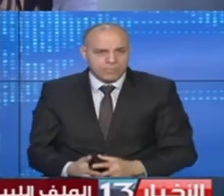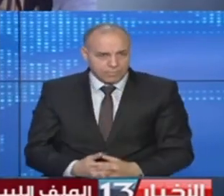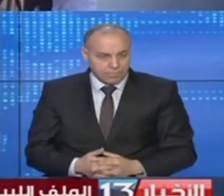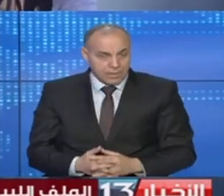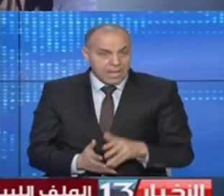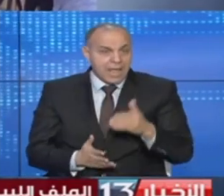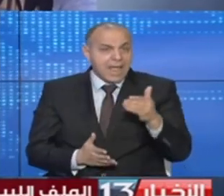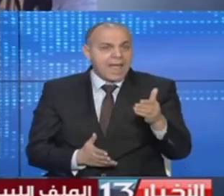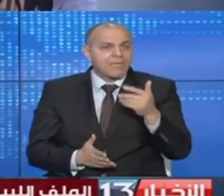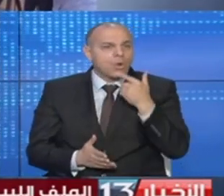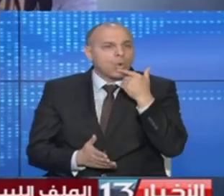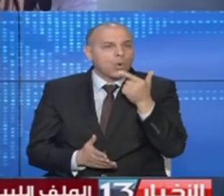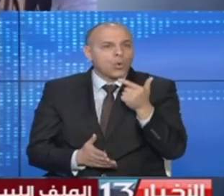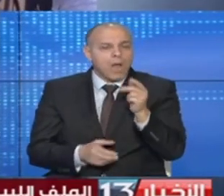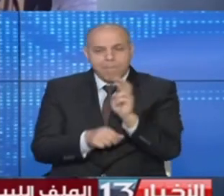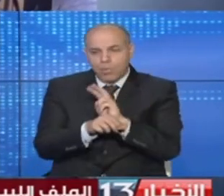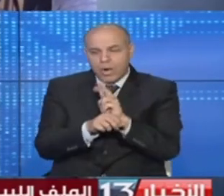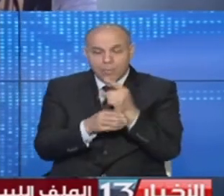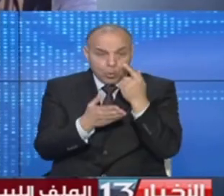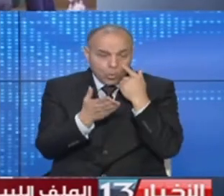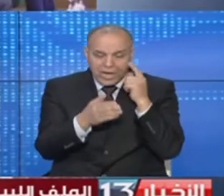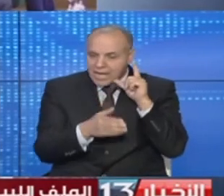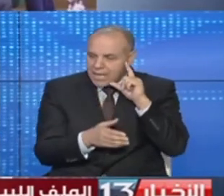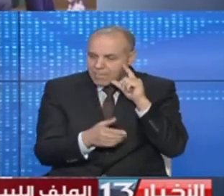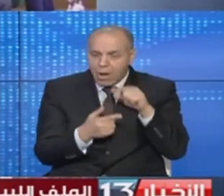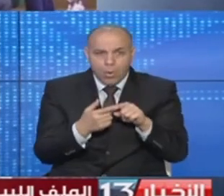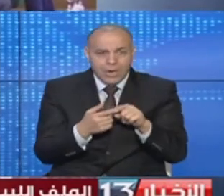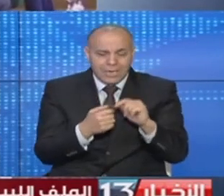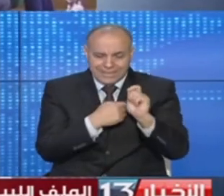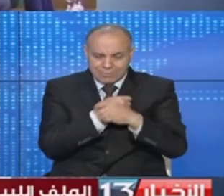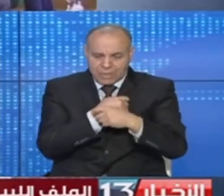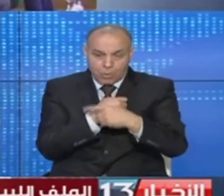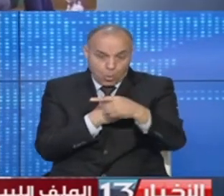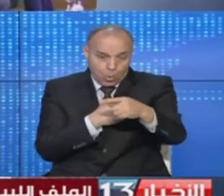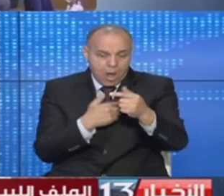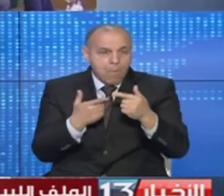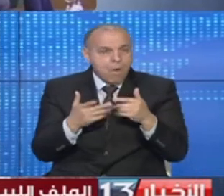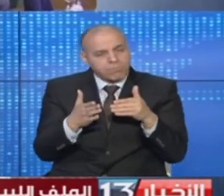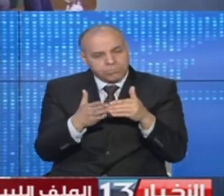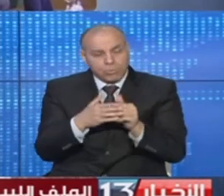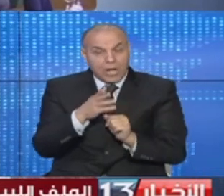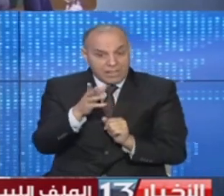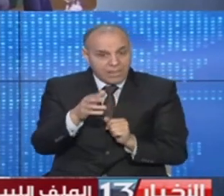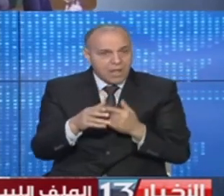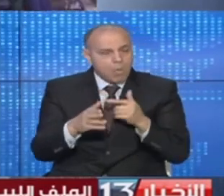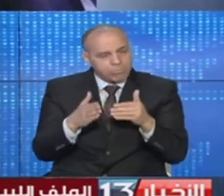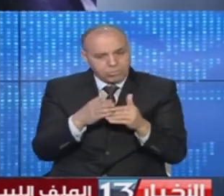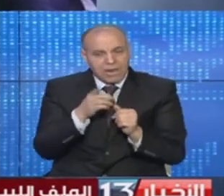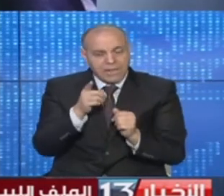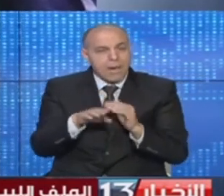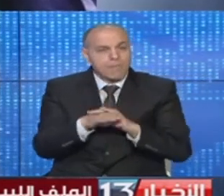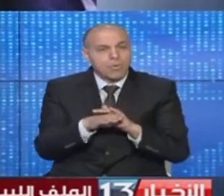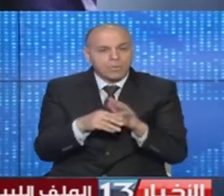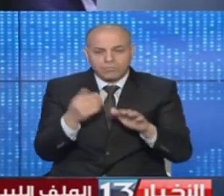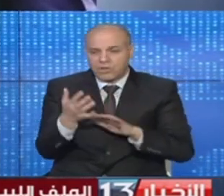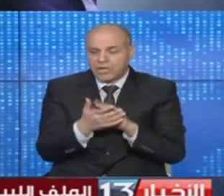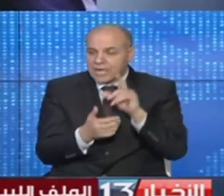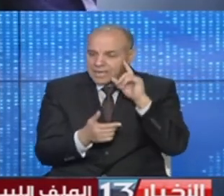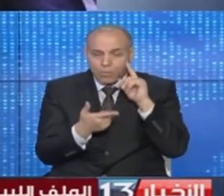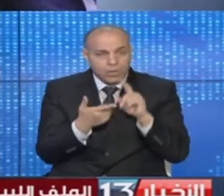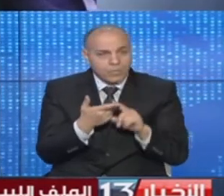وعلى هذه الخلفية يرى مراقبون للشأن الليبي أن الأسابيع القادمة ستكون حافلة وحاسمة في مسار الأزمة